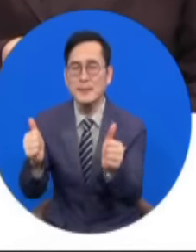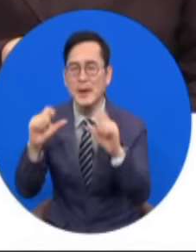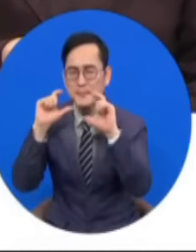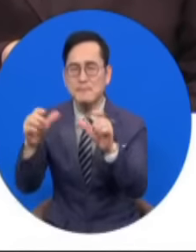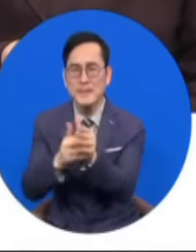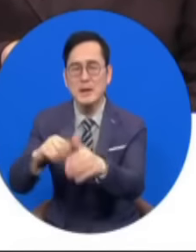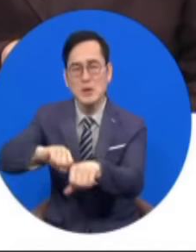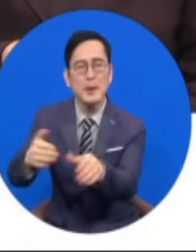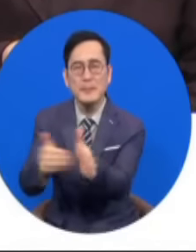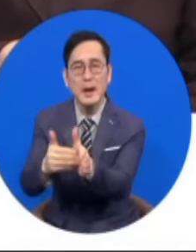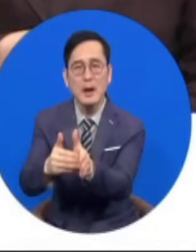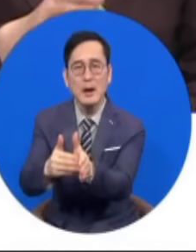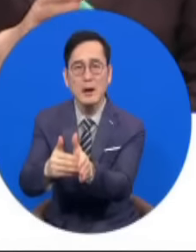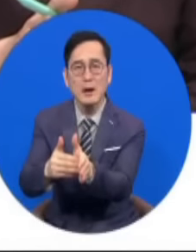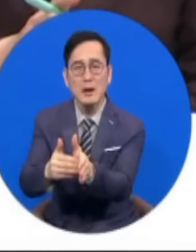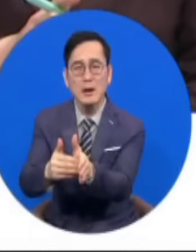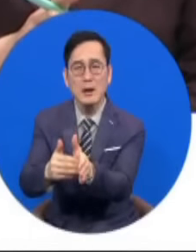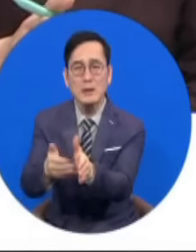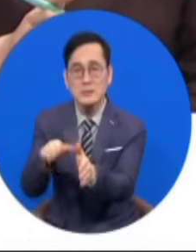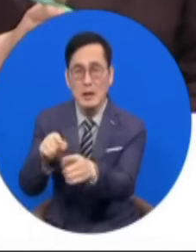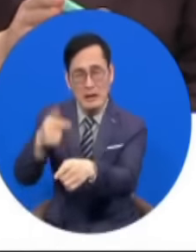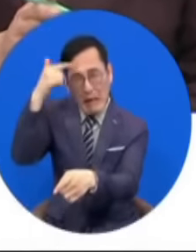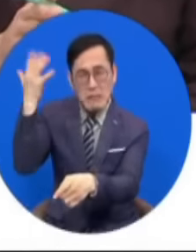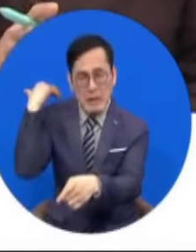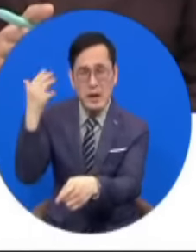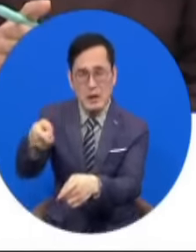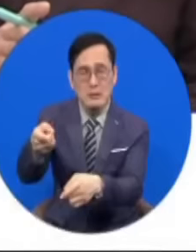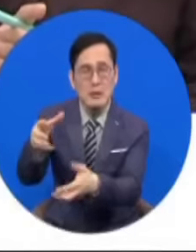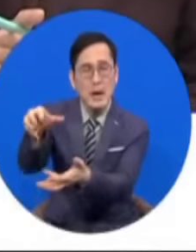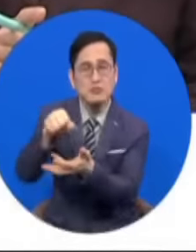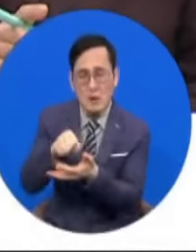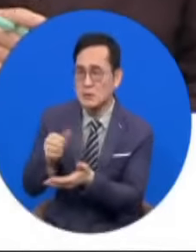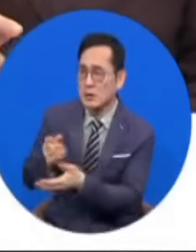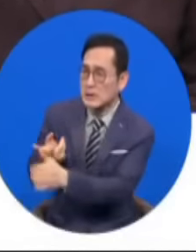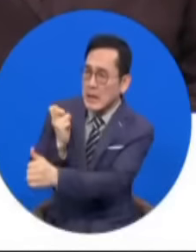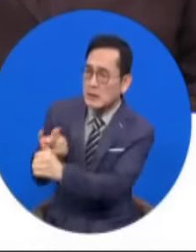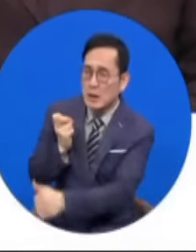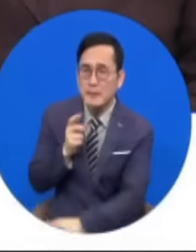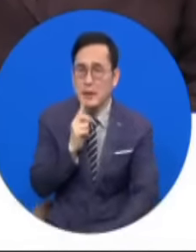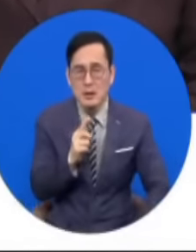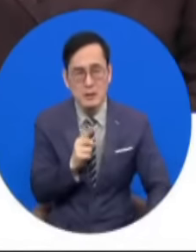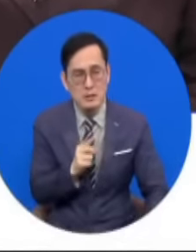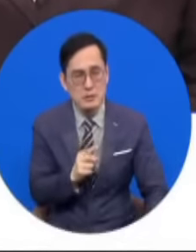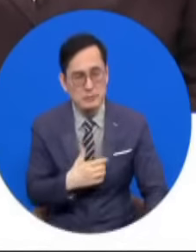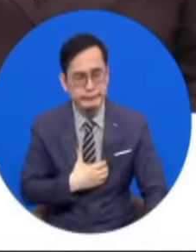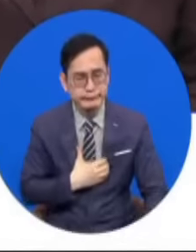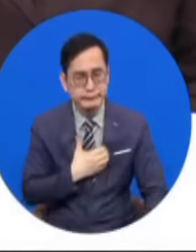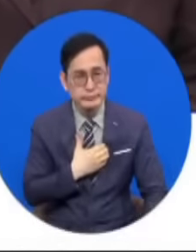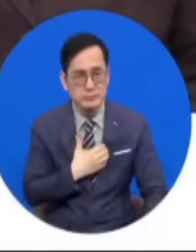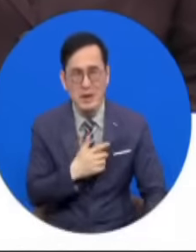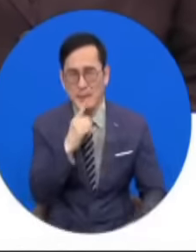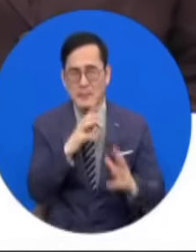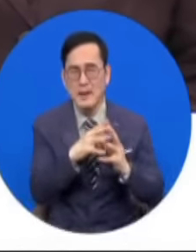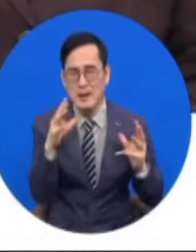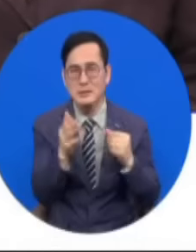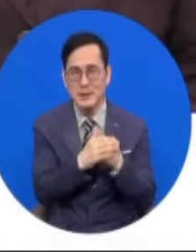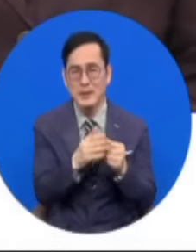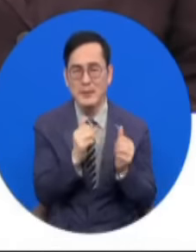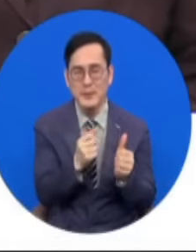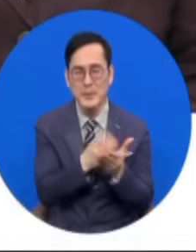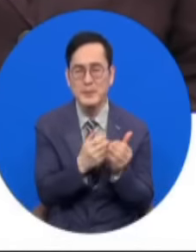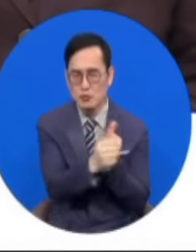어 국민들이 어떻게 바라보실라는 고민의 지점이 있기 때문에 법 사이에서 좀 더 논의를 하겠다